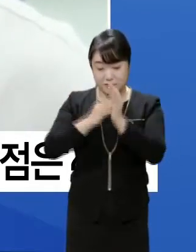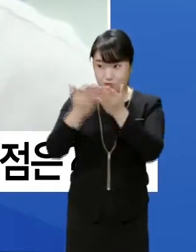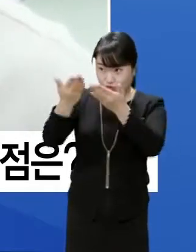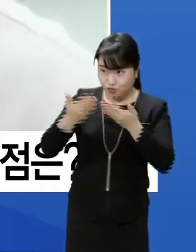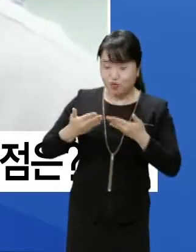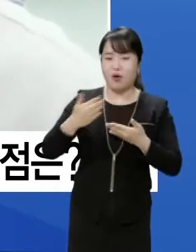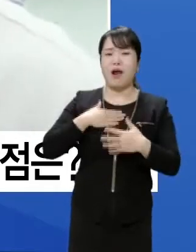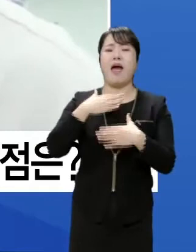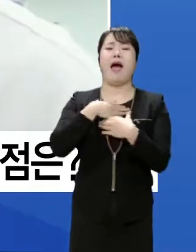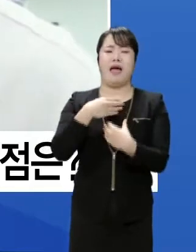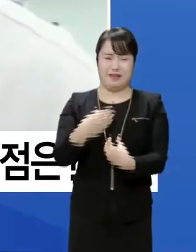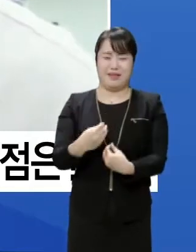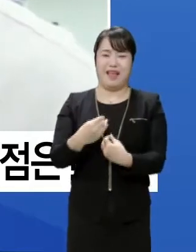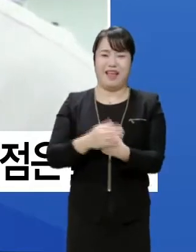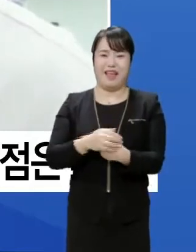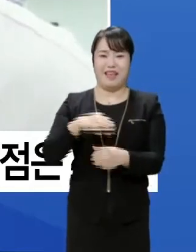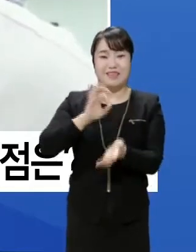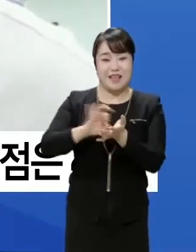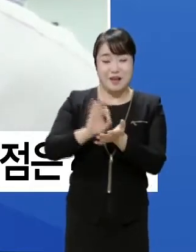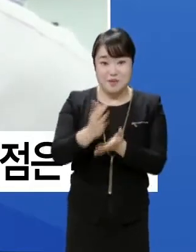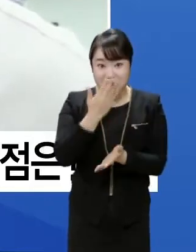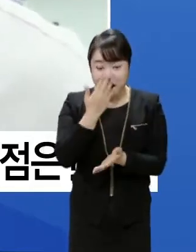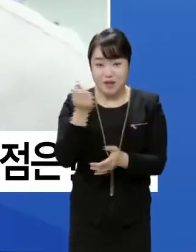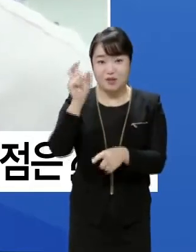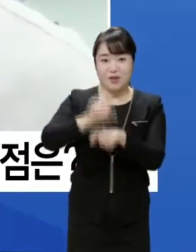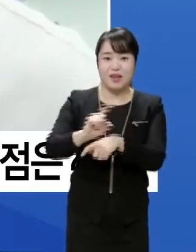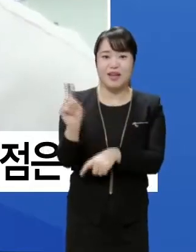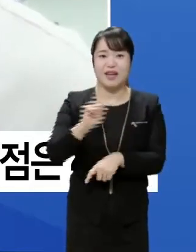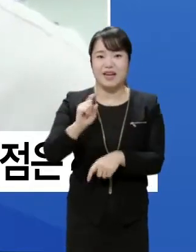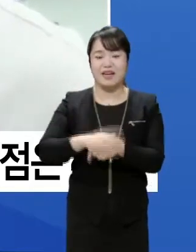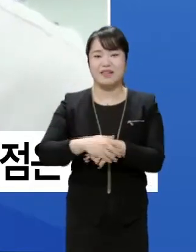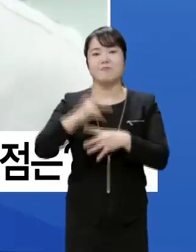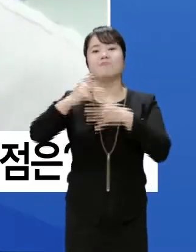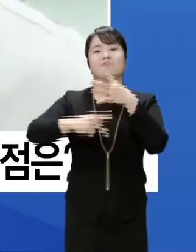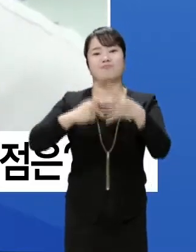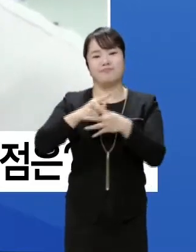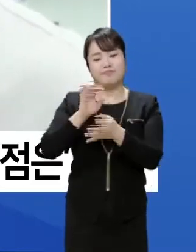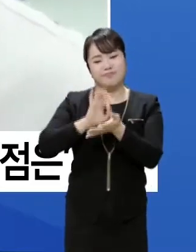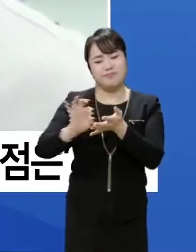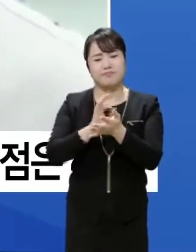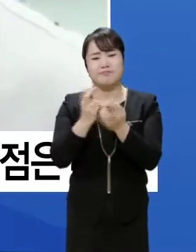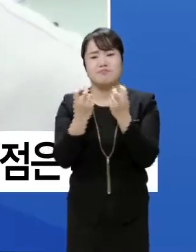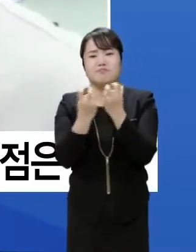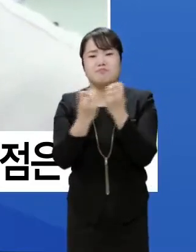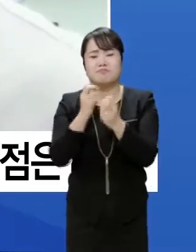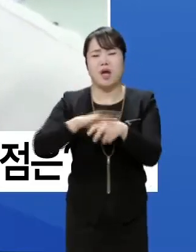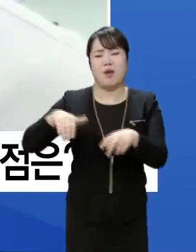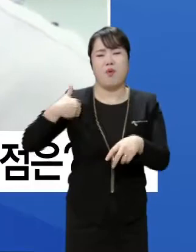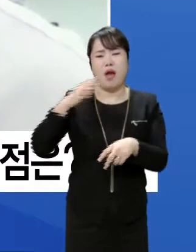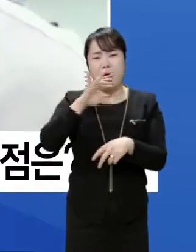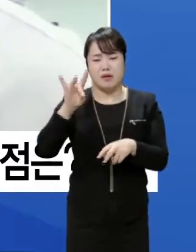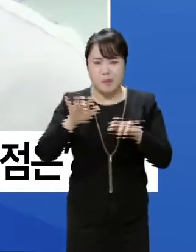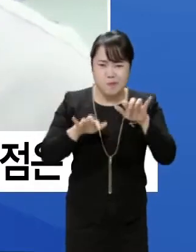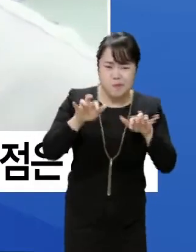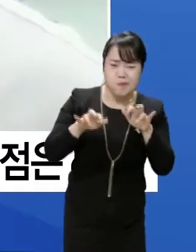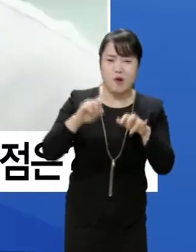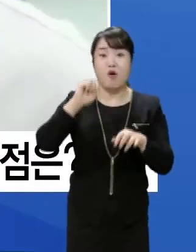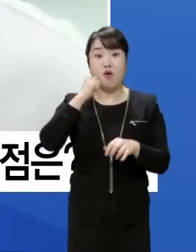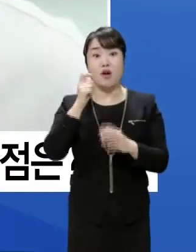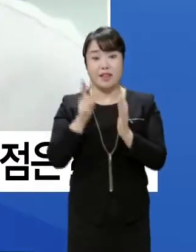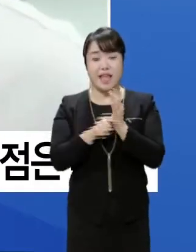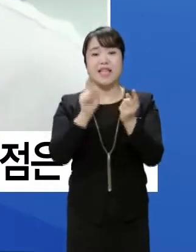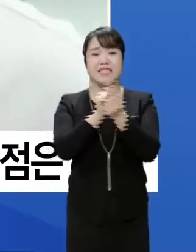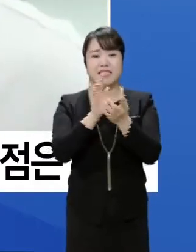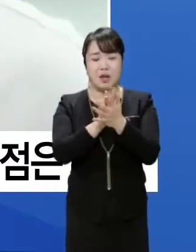있다는 장점이 있을 것 같고요. 네. 그리고 저희가 이런 시스템에 대해서 사용 방법을 잘 모르는 경우가 있거든요. 네. 그러면 내가